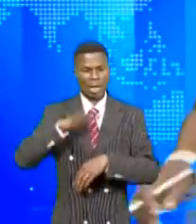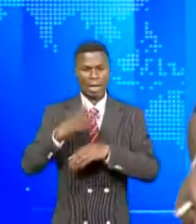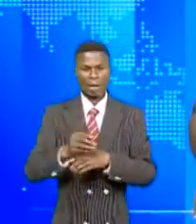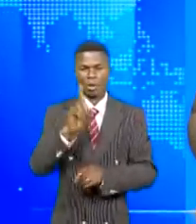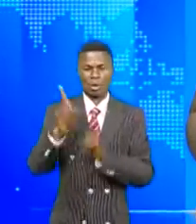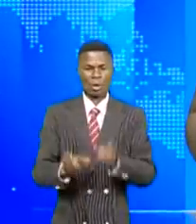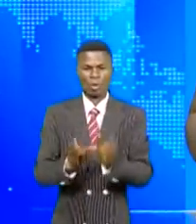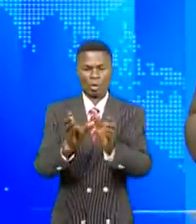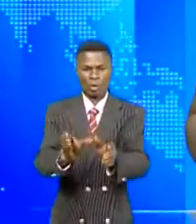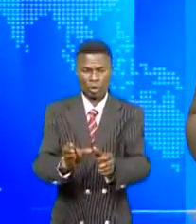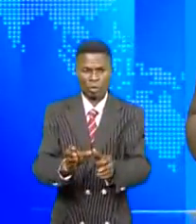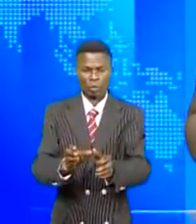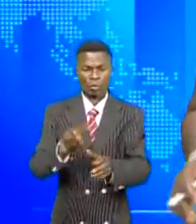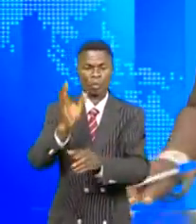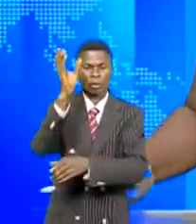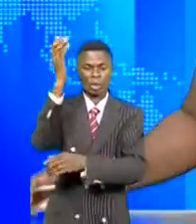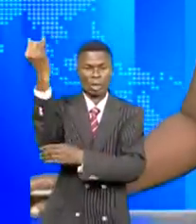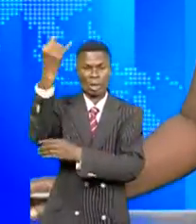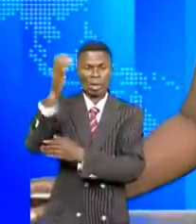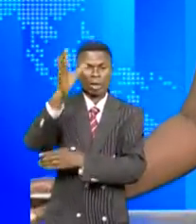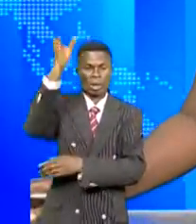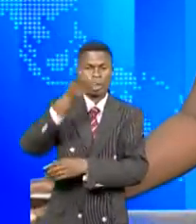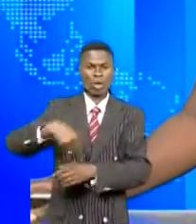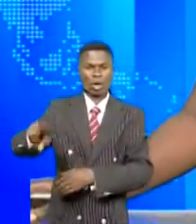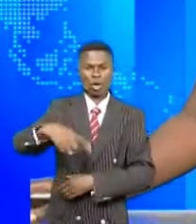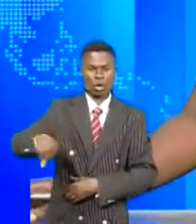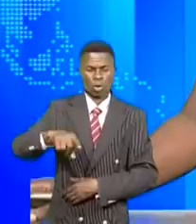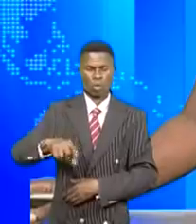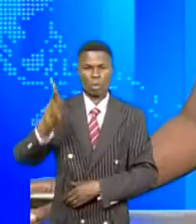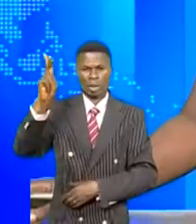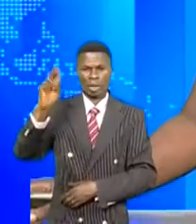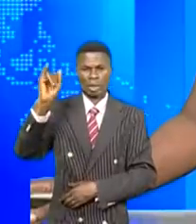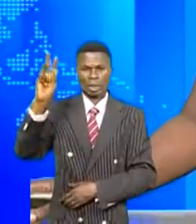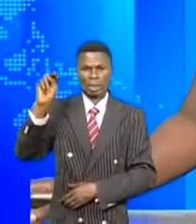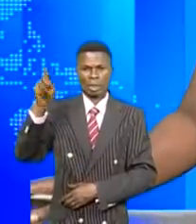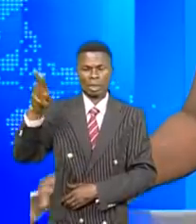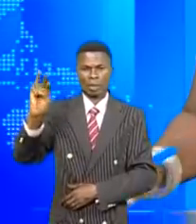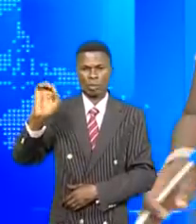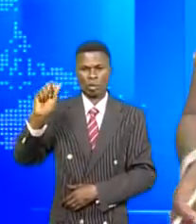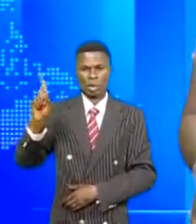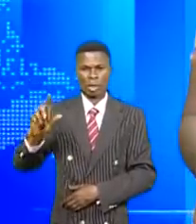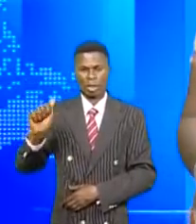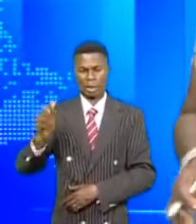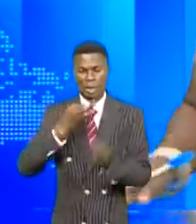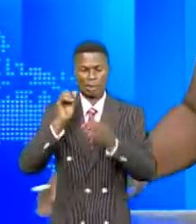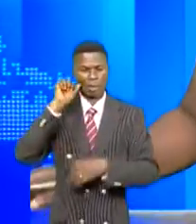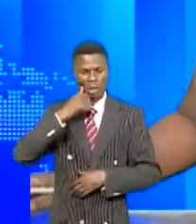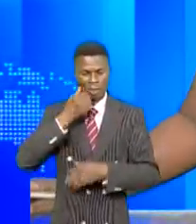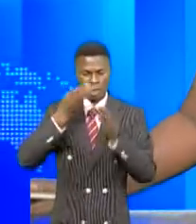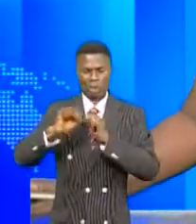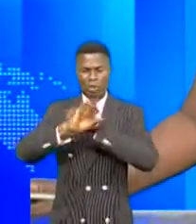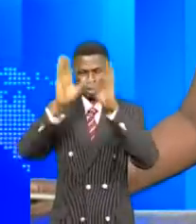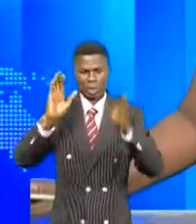dépôts de gerbes de fleurs au monument historique au rond-point Kipwanza. Nous y reviendrons demain avec force